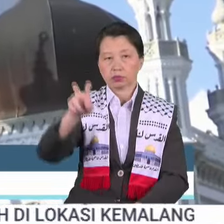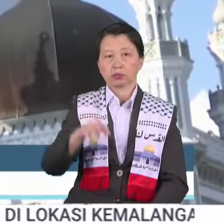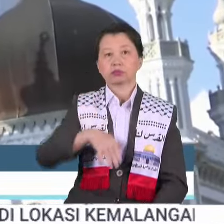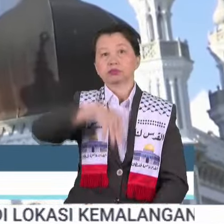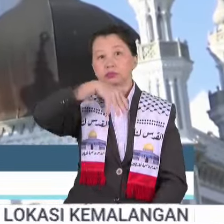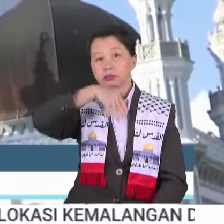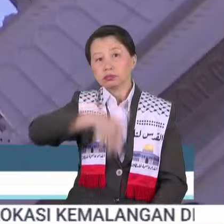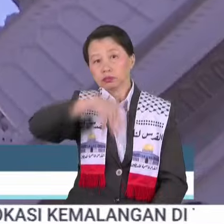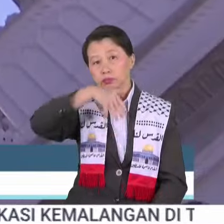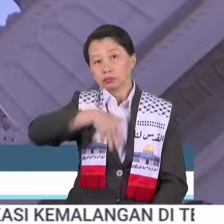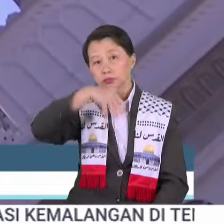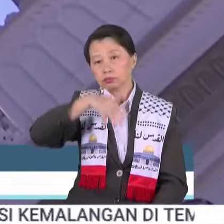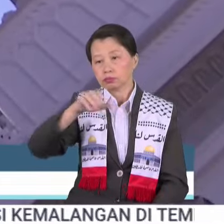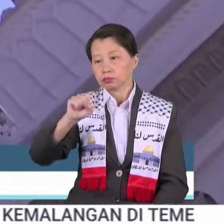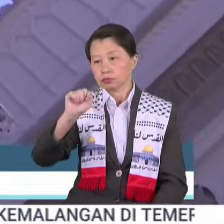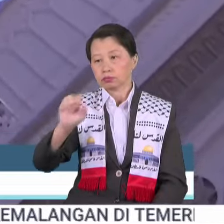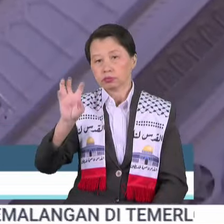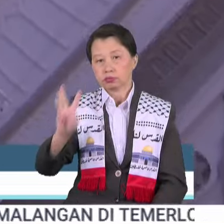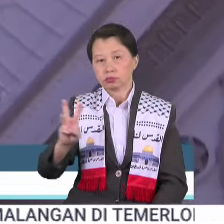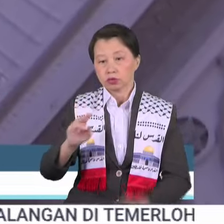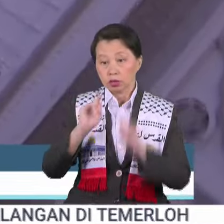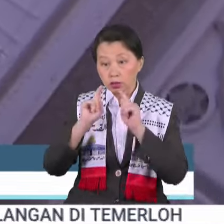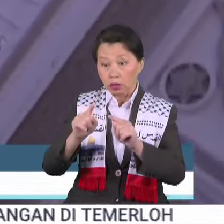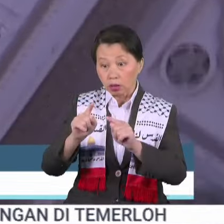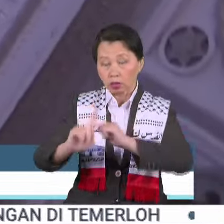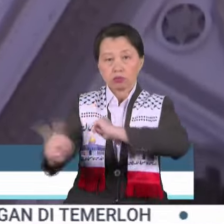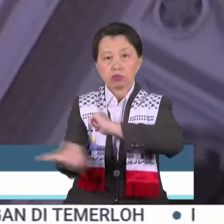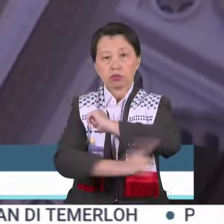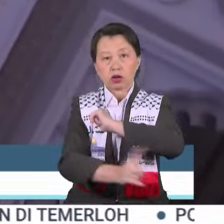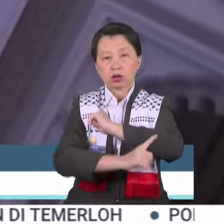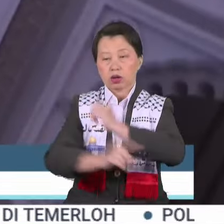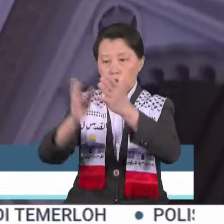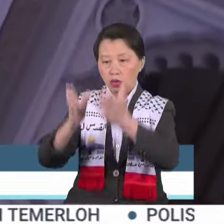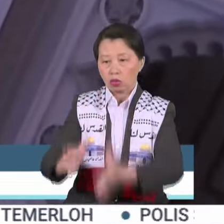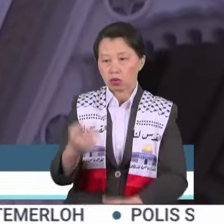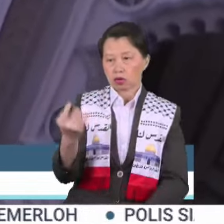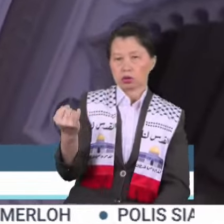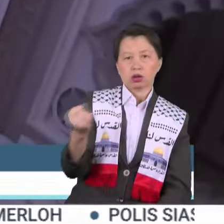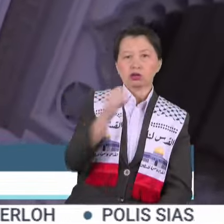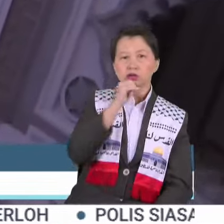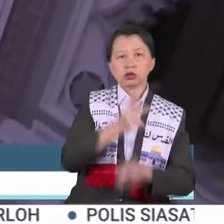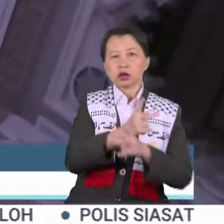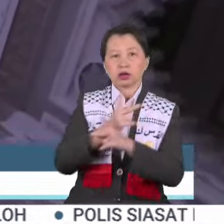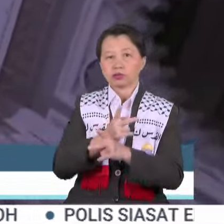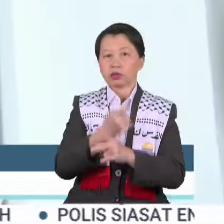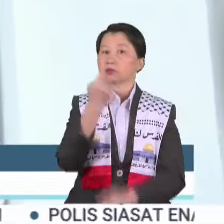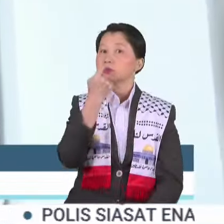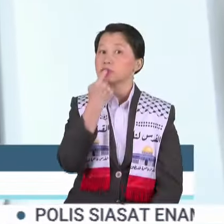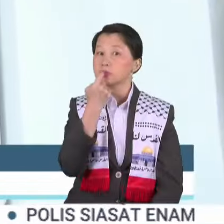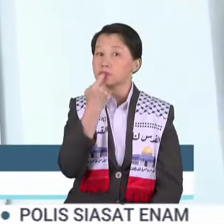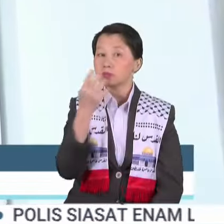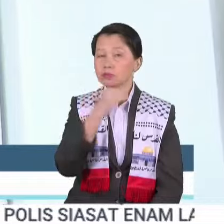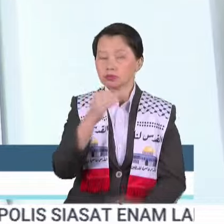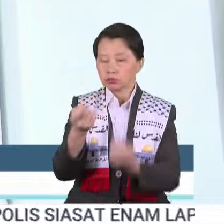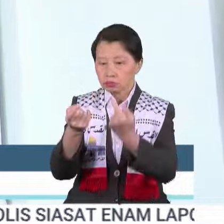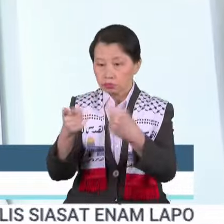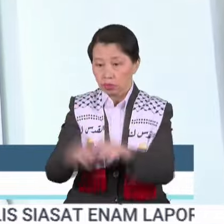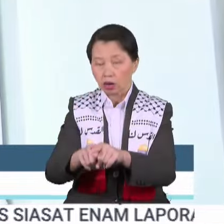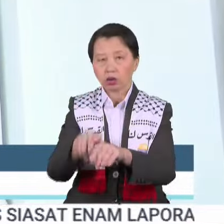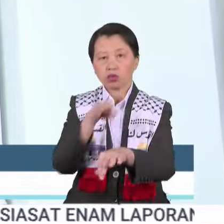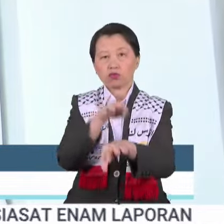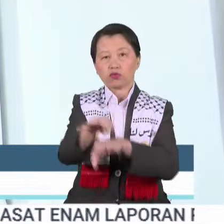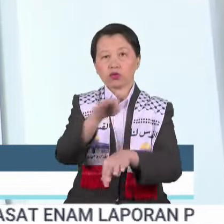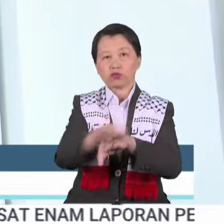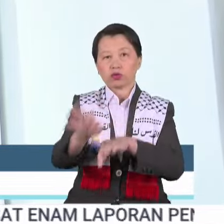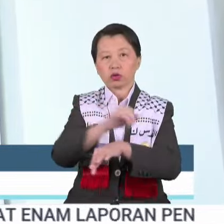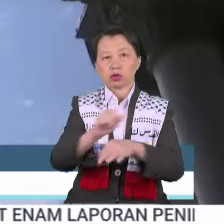Muhammad sallallahu alaihi wasallam diperlihatkan balasan bagi orang-orang yang tidak memelihara lidah mereka sehingga berlakunya fitnah